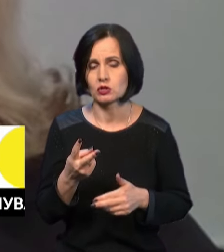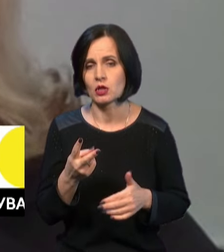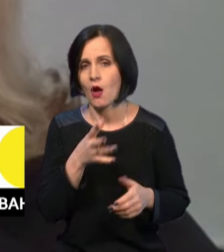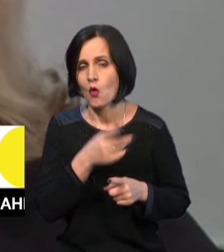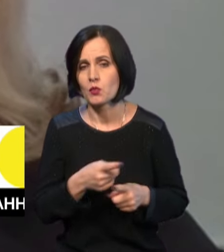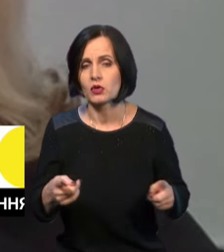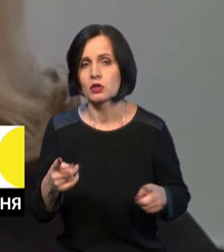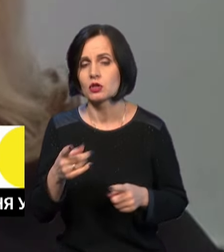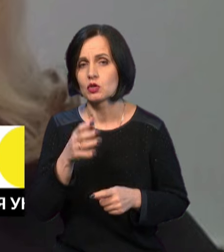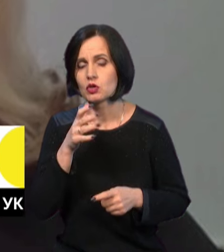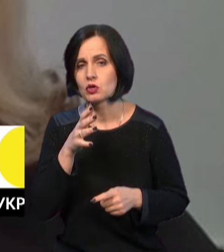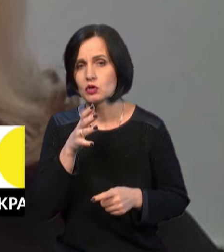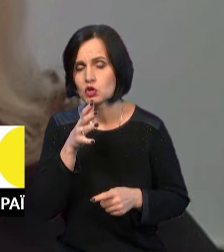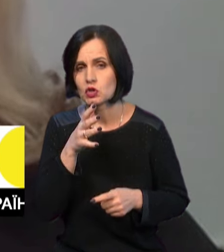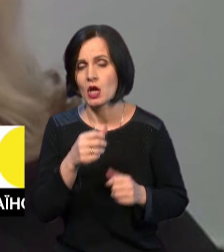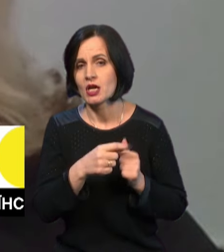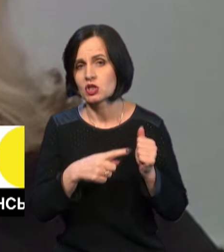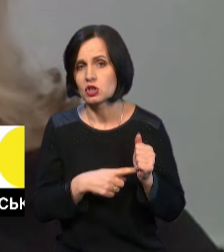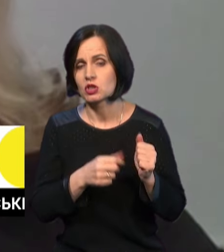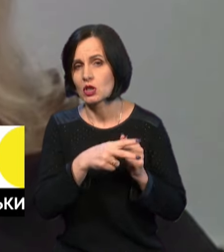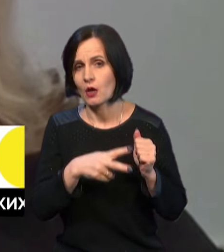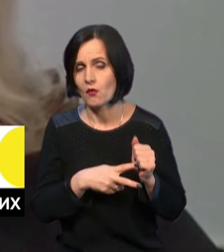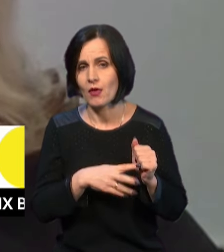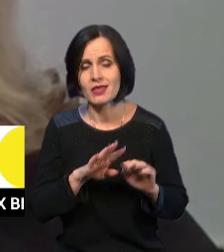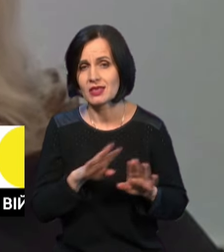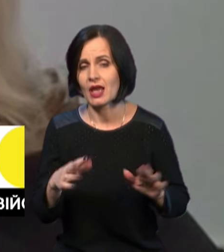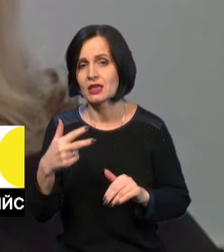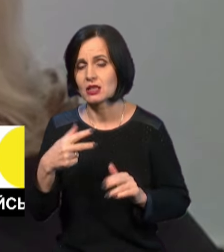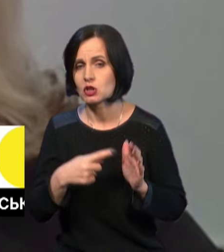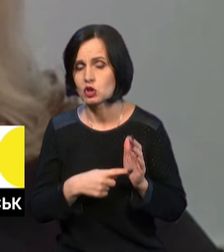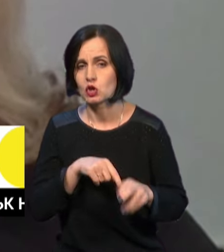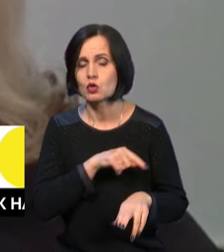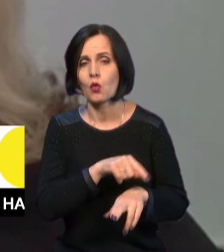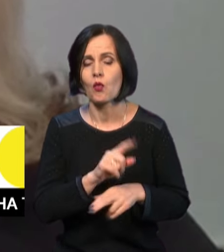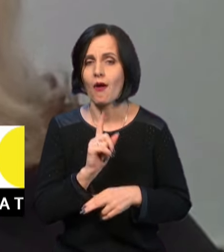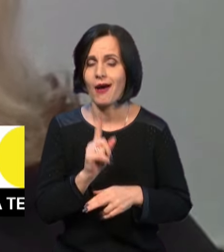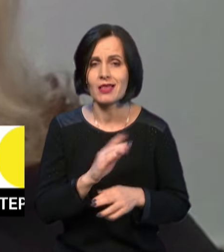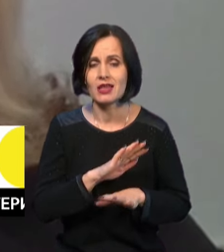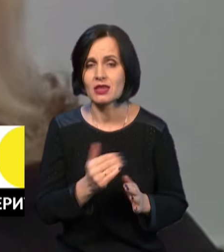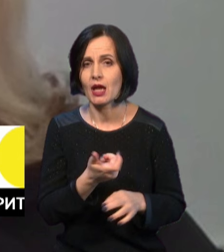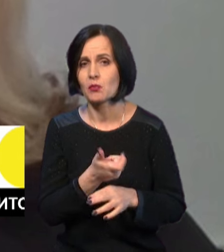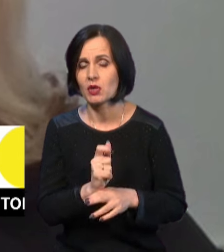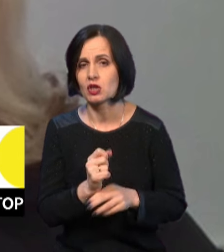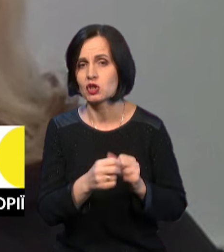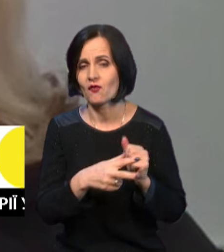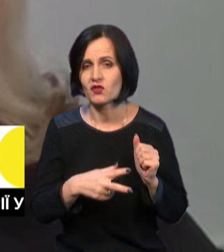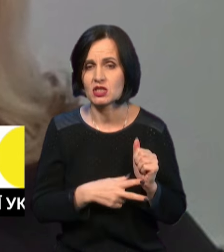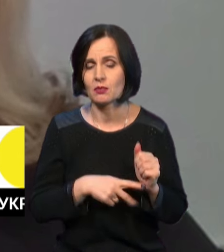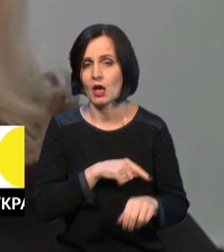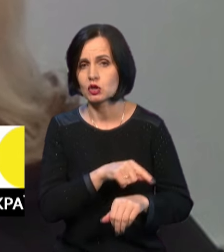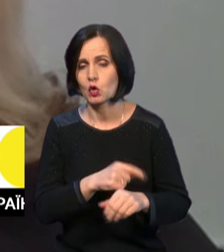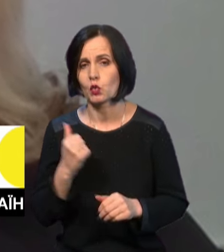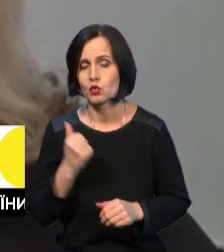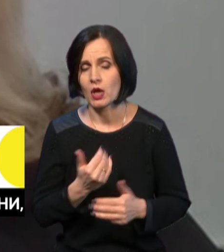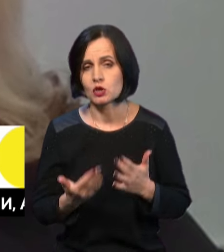період часу з 16 до 18 це вже буде не 36 годин, а не більше 18 годин на тиждень. Якщо